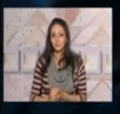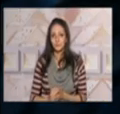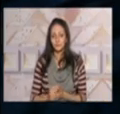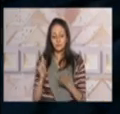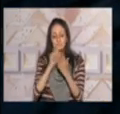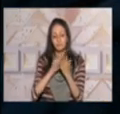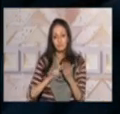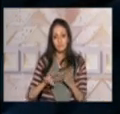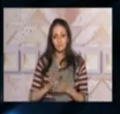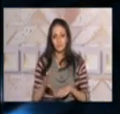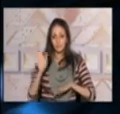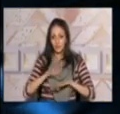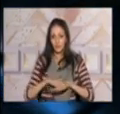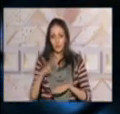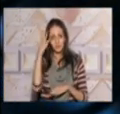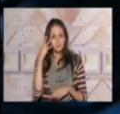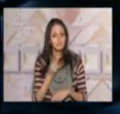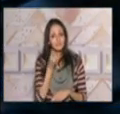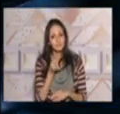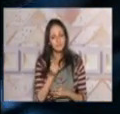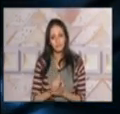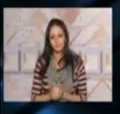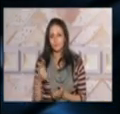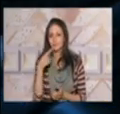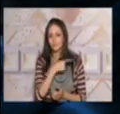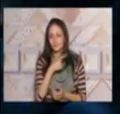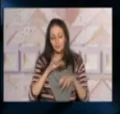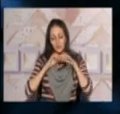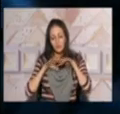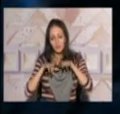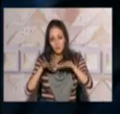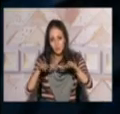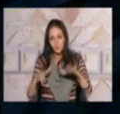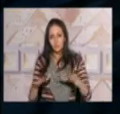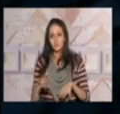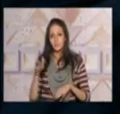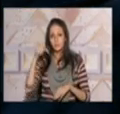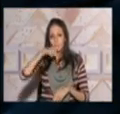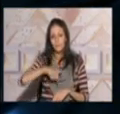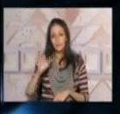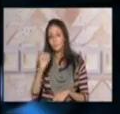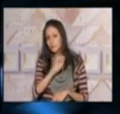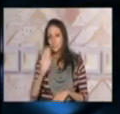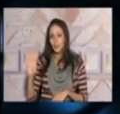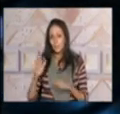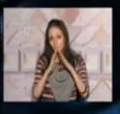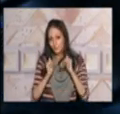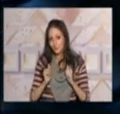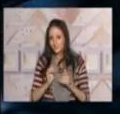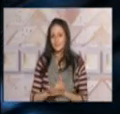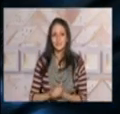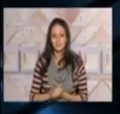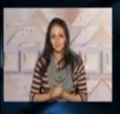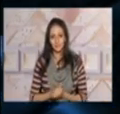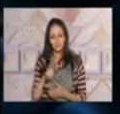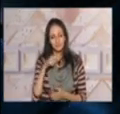أبحاث أوريدي على مسألة التميز. وده يمكن اللي خلاها انتشرت على حتى على المستوى الشعبي شويه يعني، كلنا كنا متابعين. وعشان كده انا يمكن